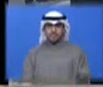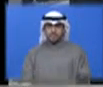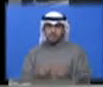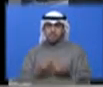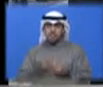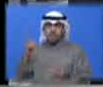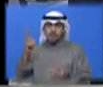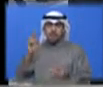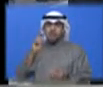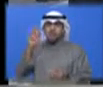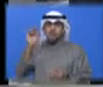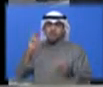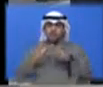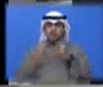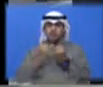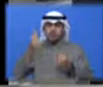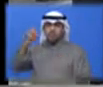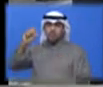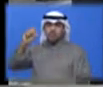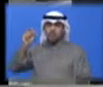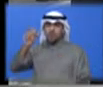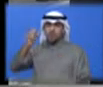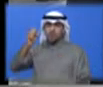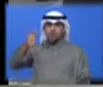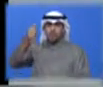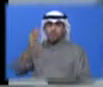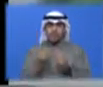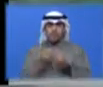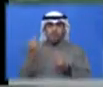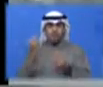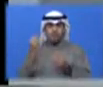والأونروا تشيد بالتزام الكويت بتعهداتها تجاه القضية الفلسطينية.